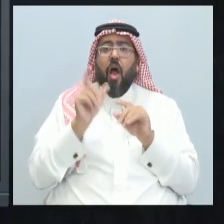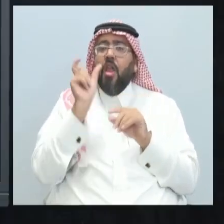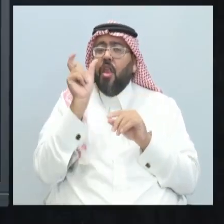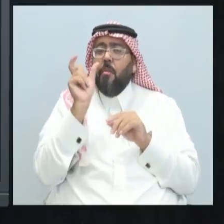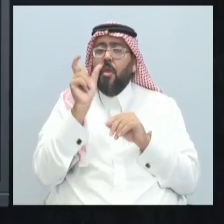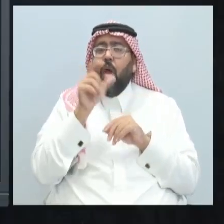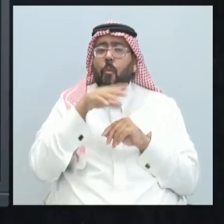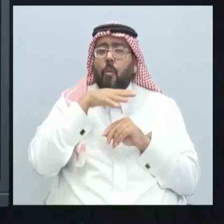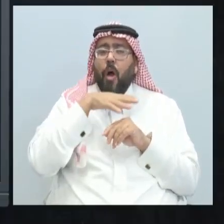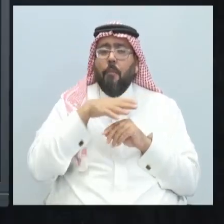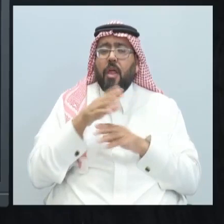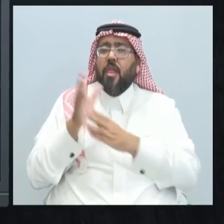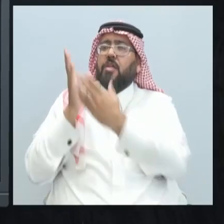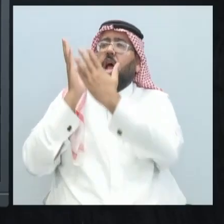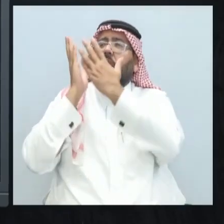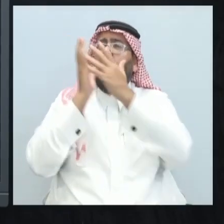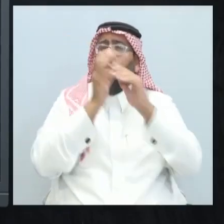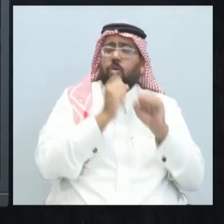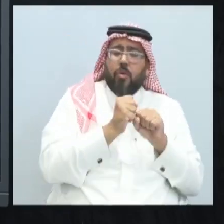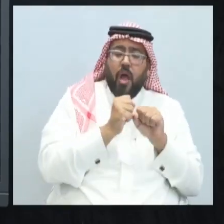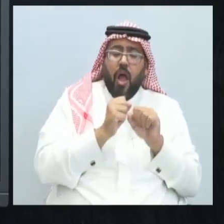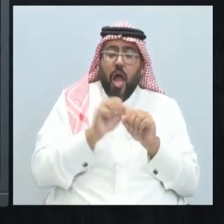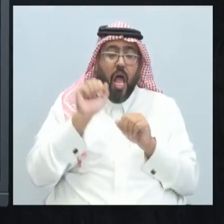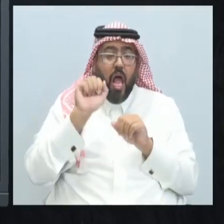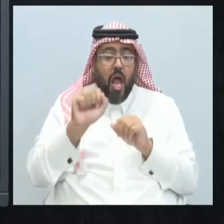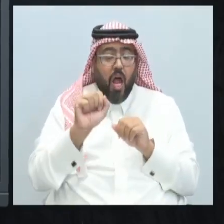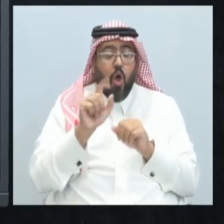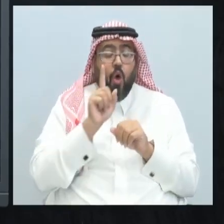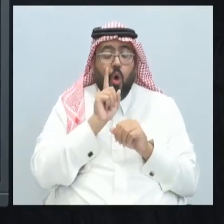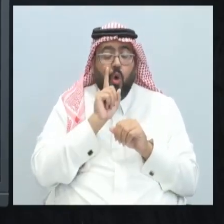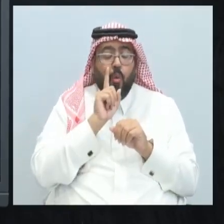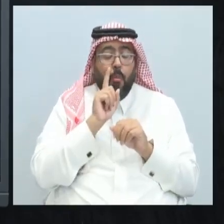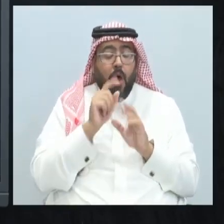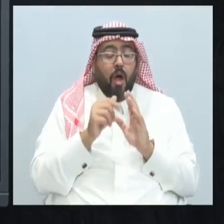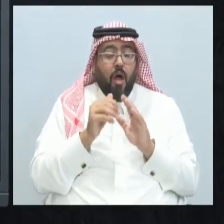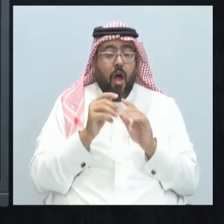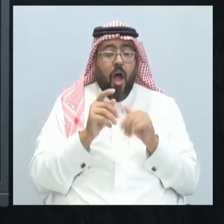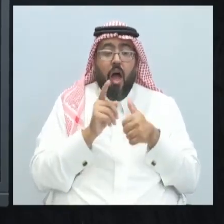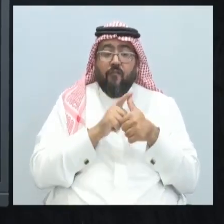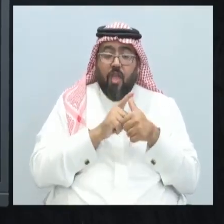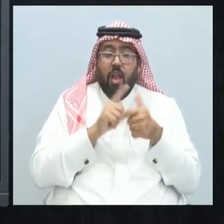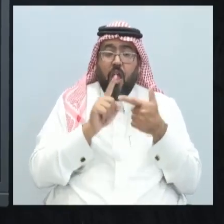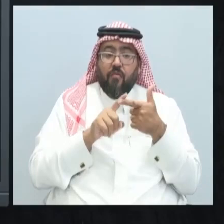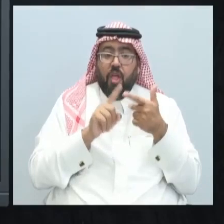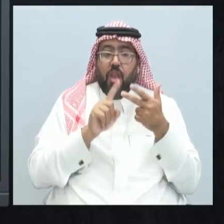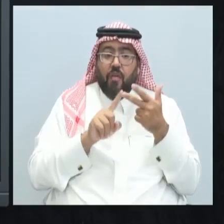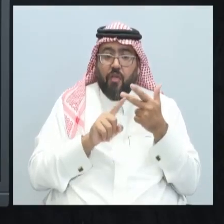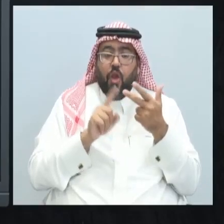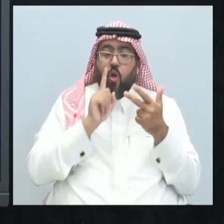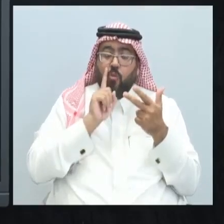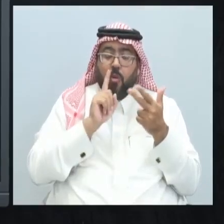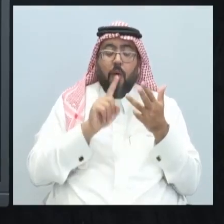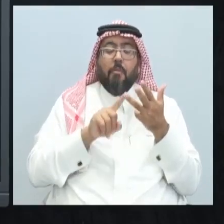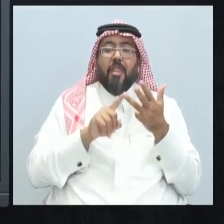النبي صلى الله عليه وسلم قد قدم حق الام على حق الاب ومما يدل على